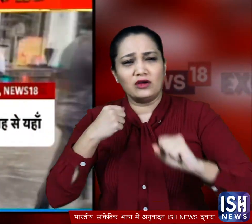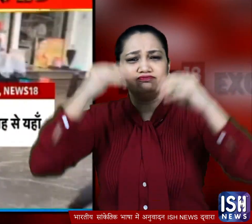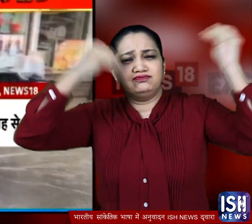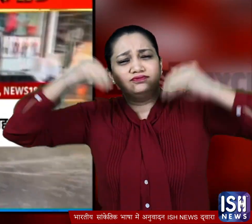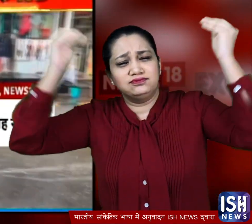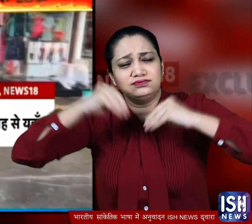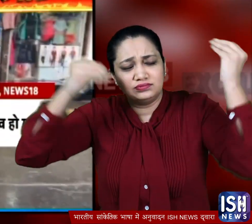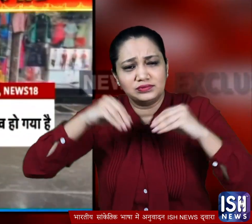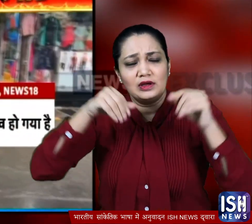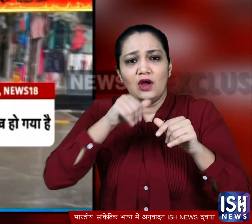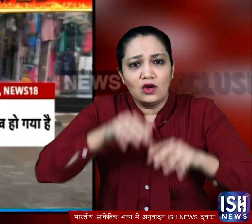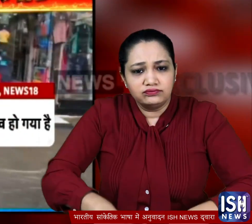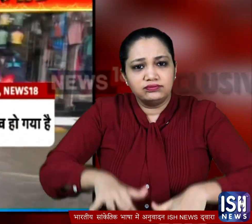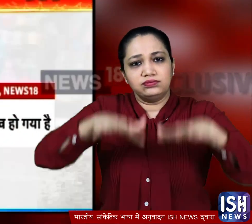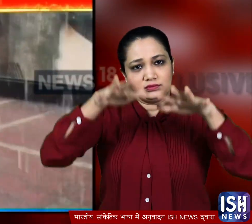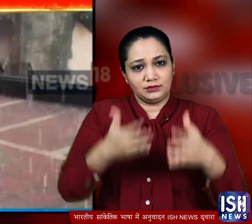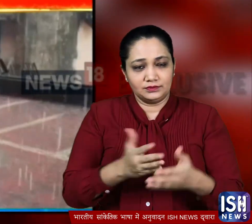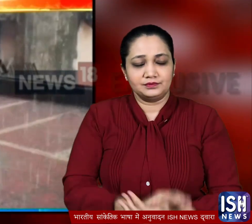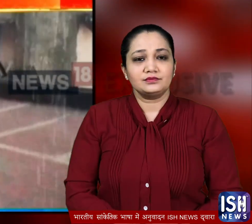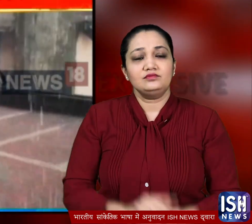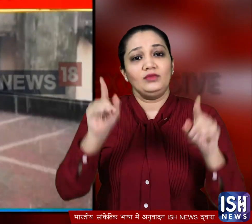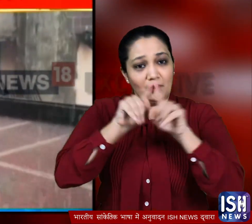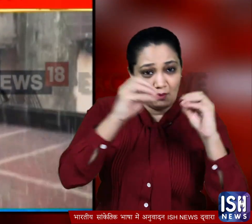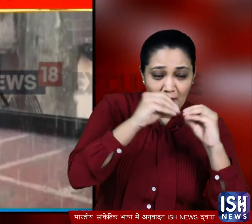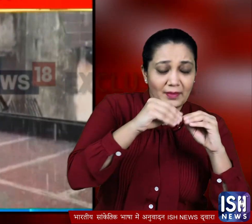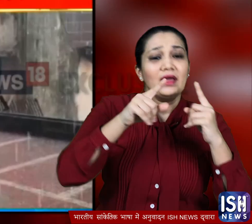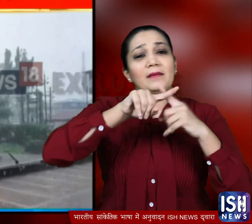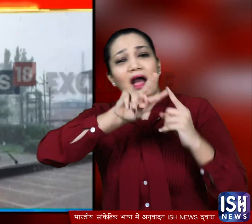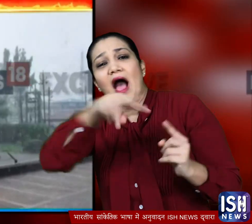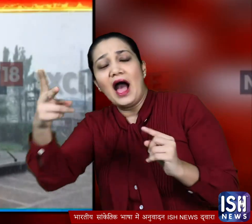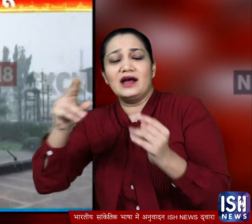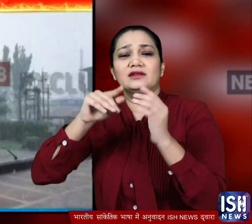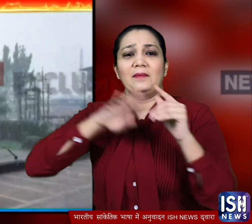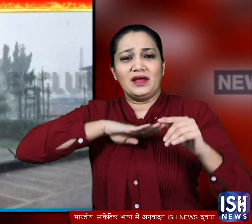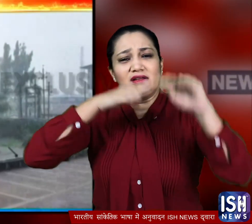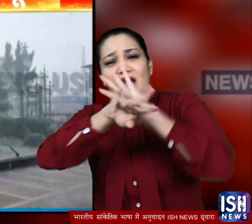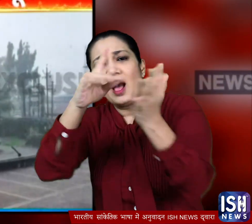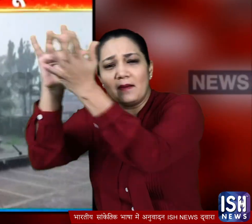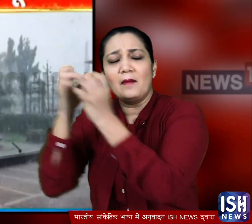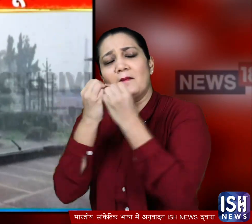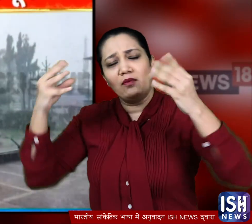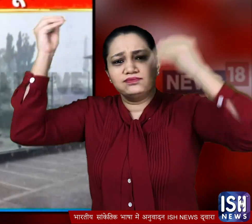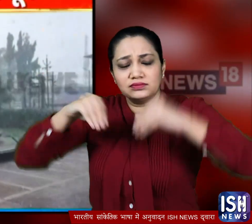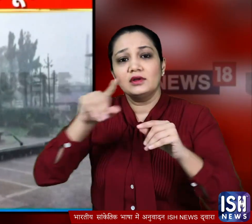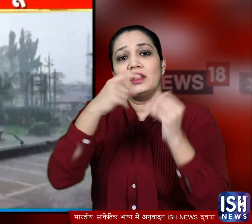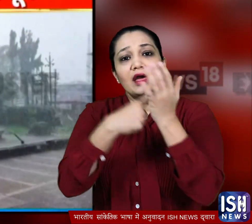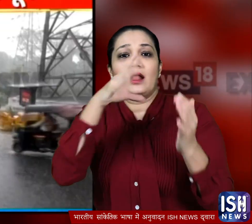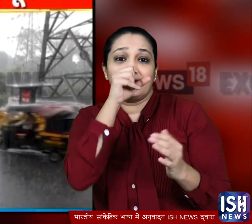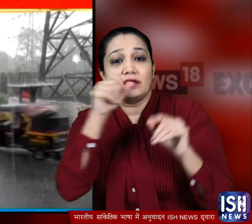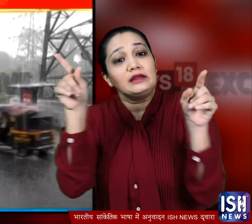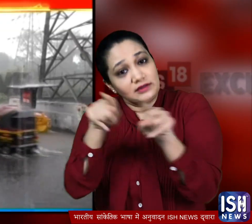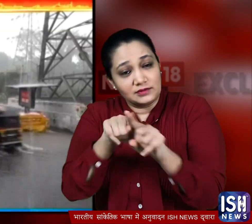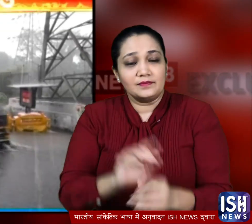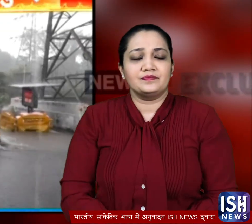होने की वजह से यहाँ जल जमाव हो गया है। केवल मुंबई ही नहीं, महाराष्ट्र के कई जिलों में तेज बारिश हुई, जिनमें रत्नागिरी भी शामिल